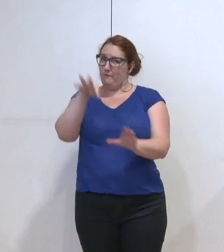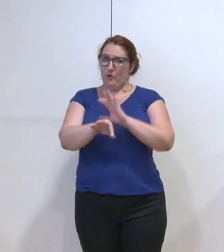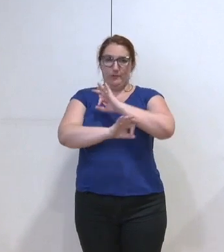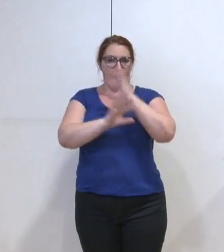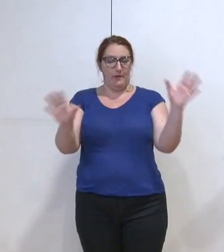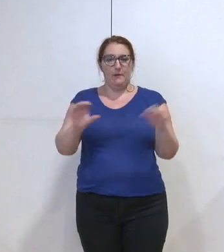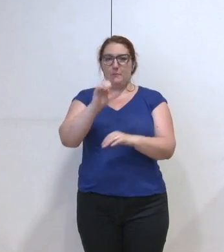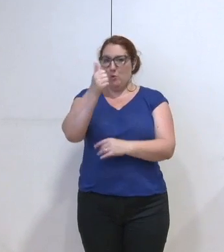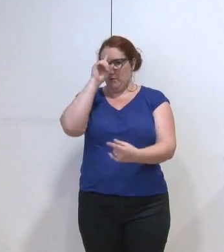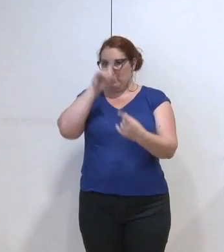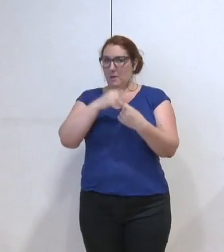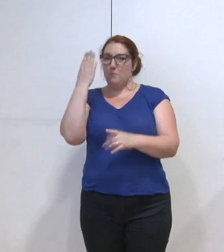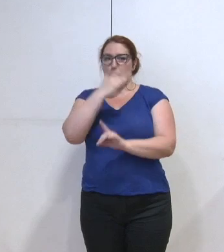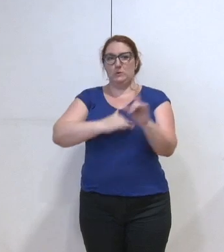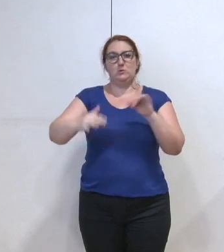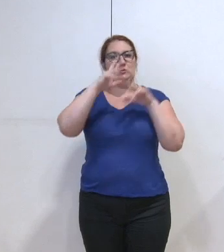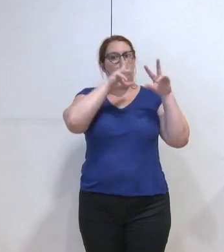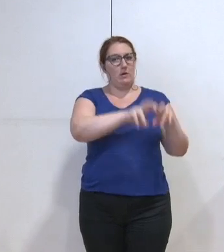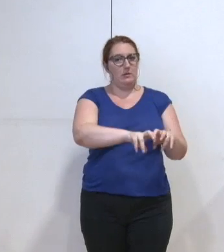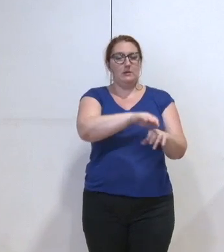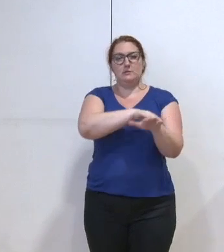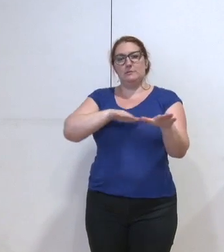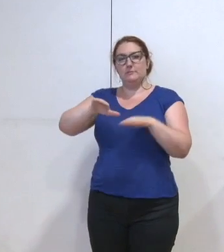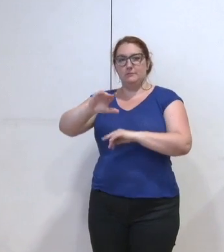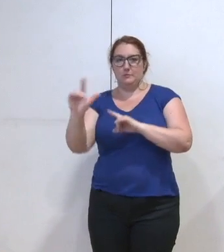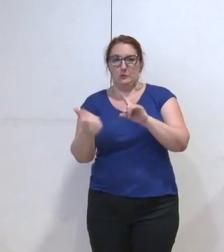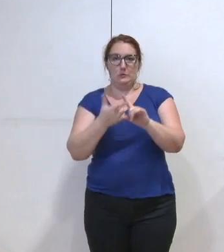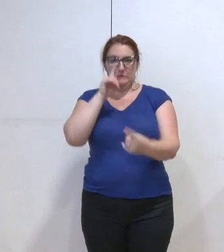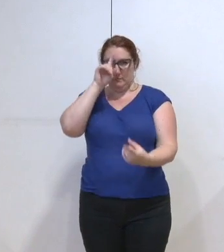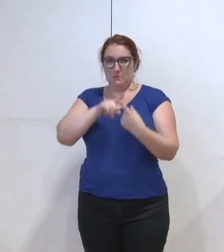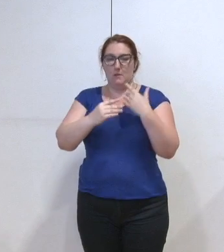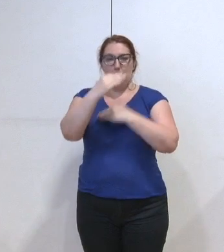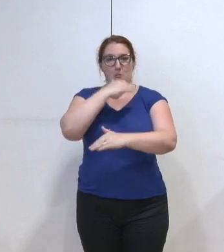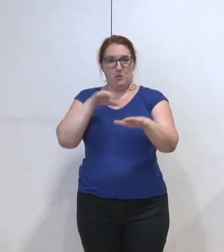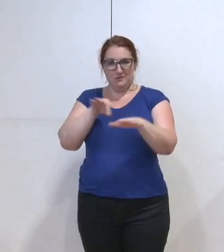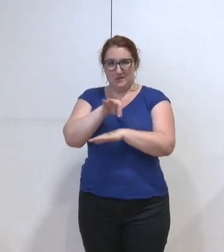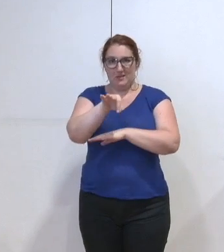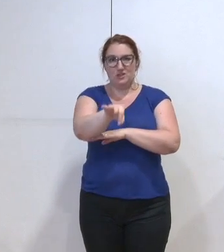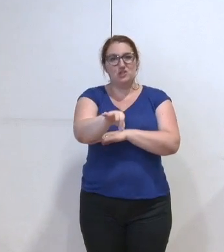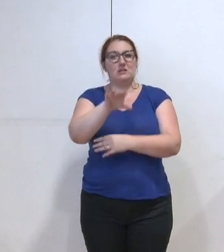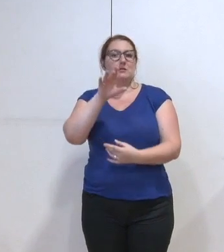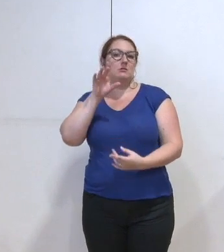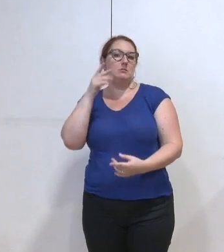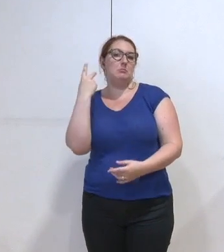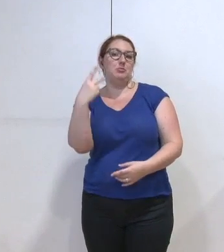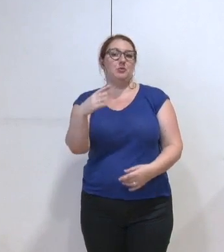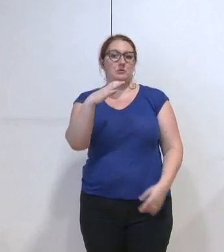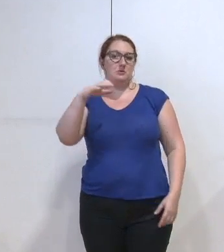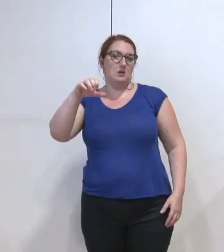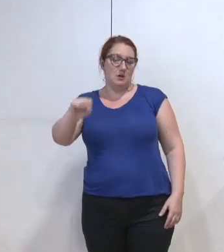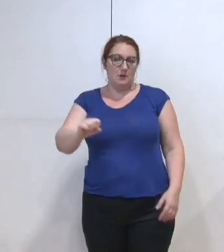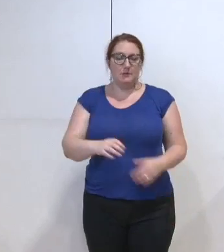sociaux et le deuxème sur le plan stratégique du Centre Communal d'Action Sociale monsieur